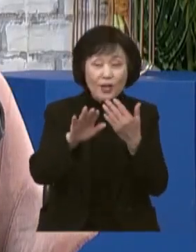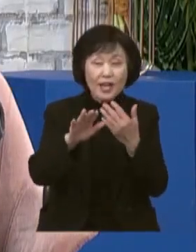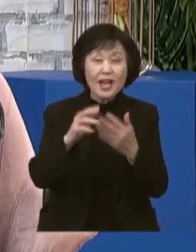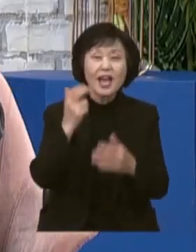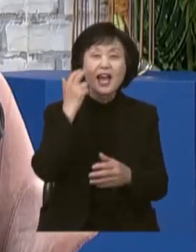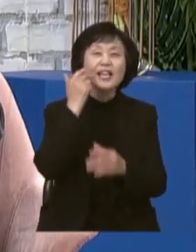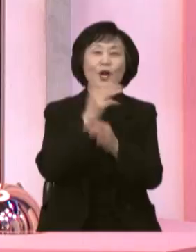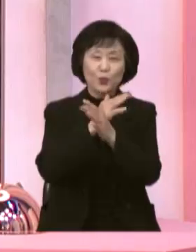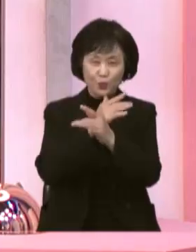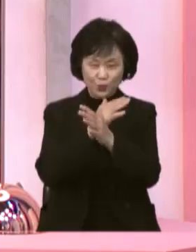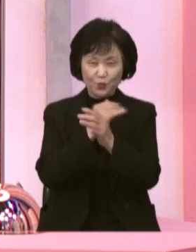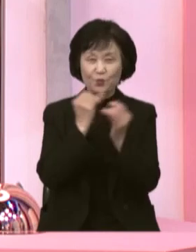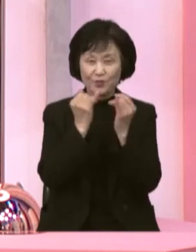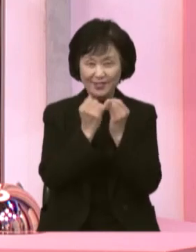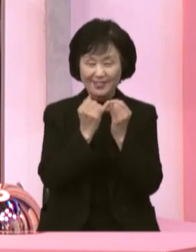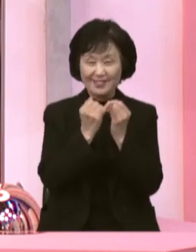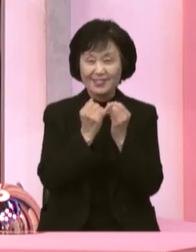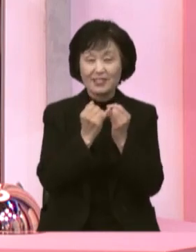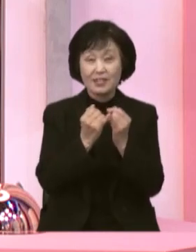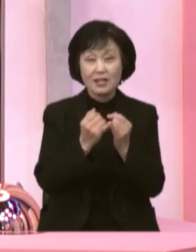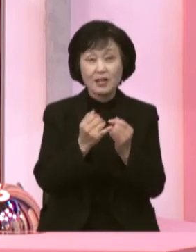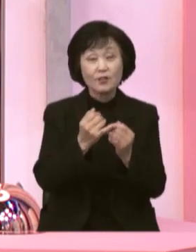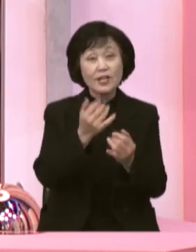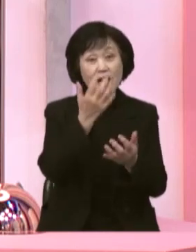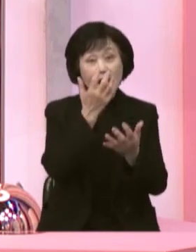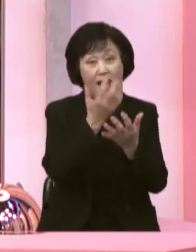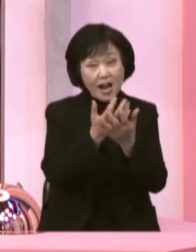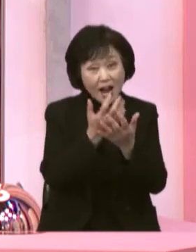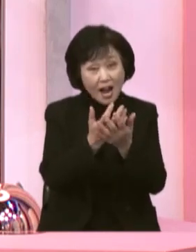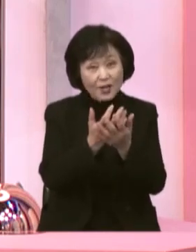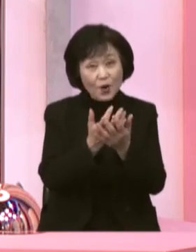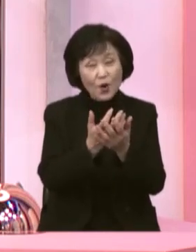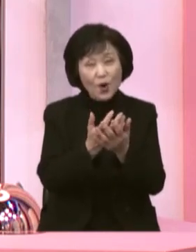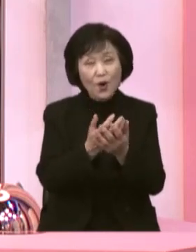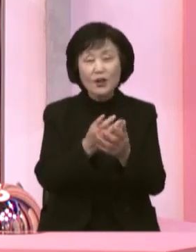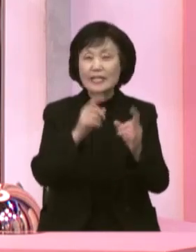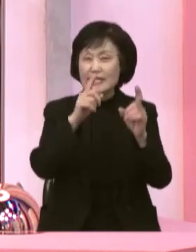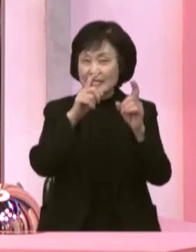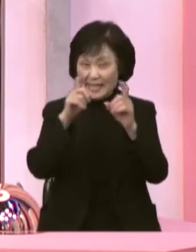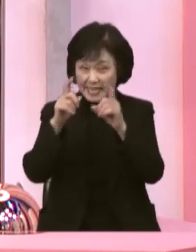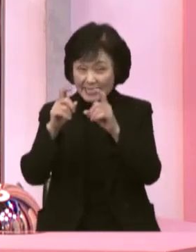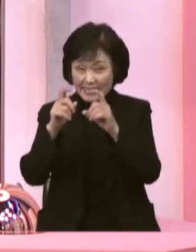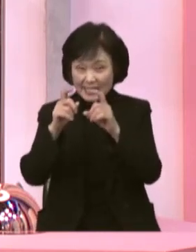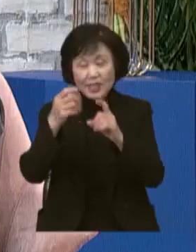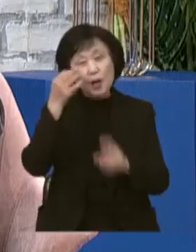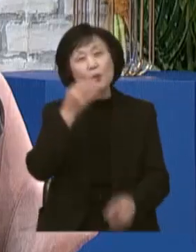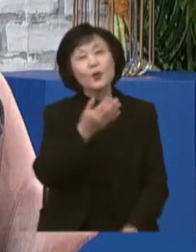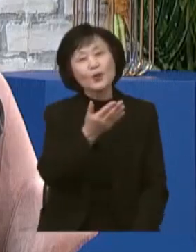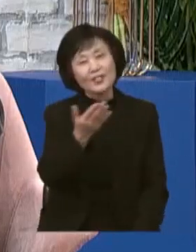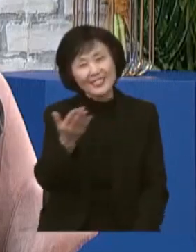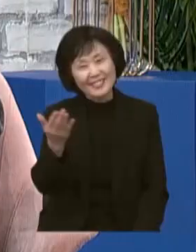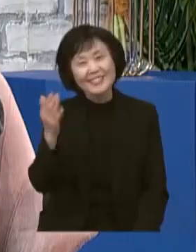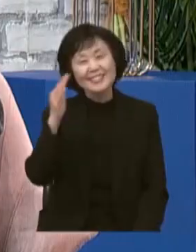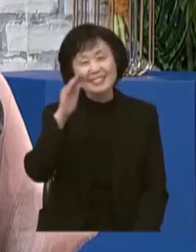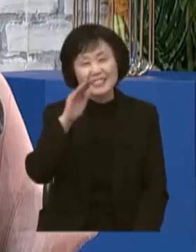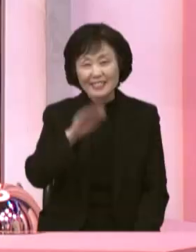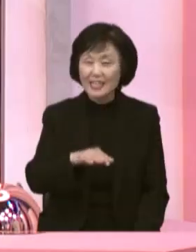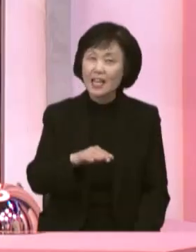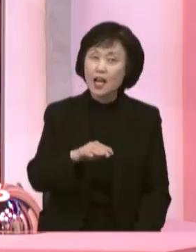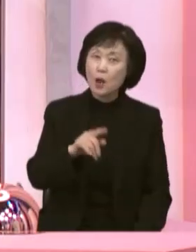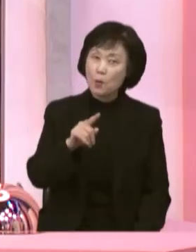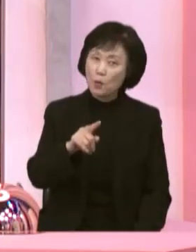근데 저런 걸 어디서 났대? 아니 주셨잖아요. 아, 저런 거 아주 많이 굴러다닙니다. 네. 지금 뭐, 저게 몇 살